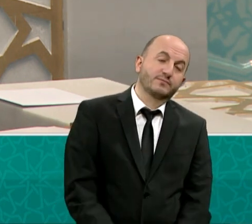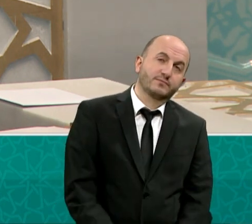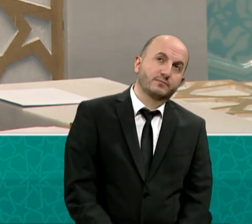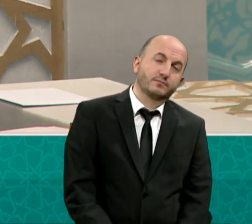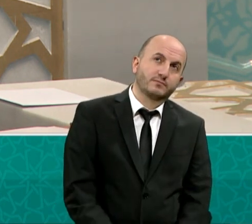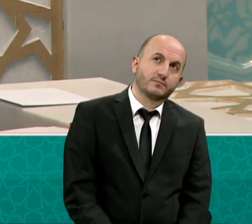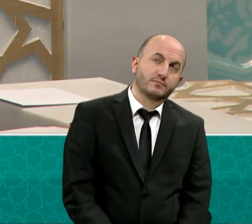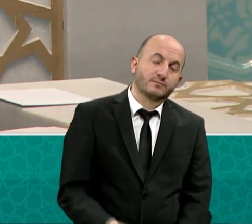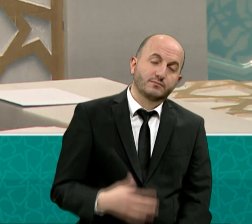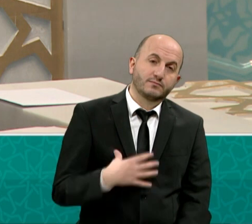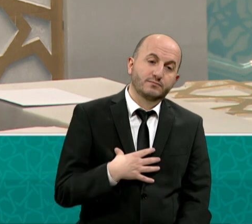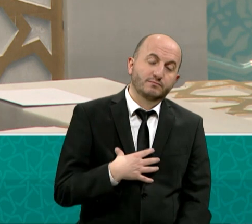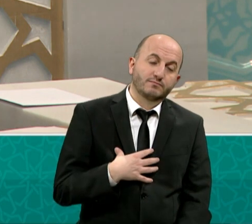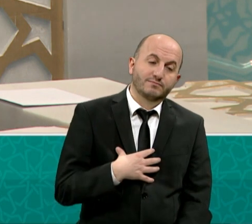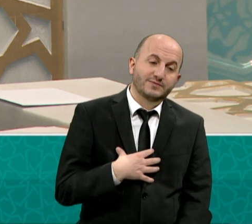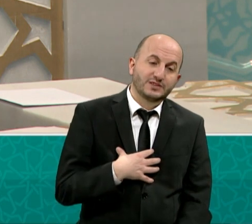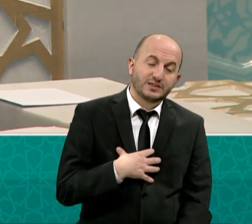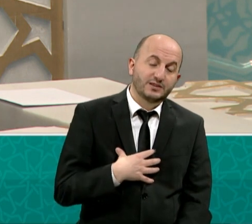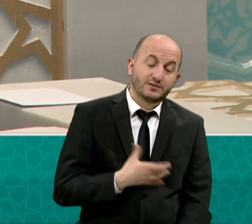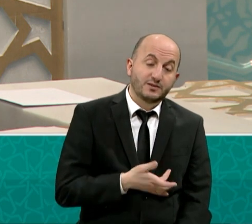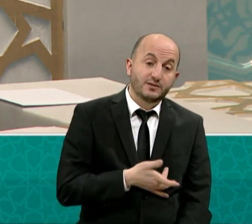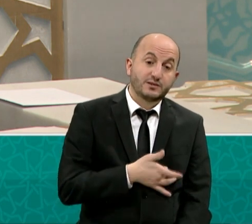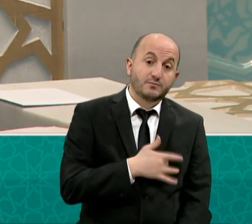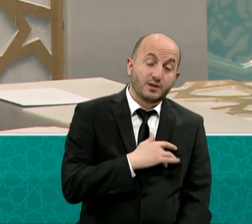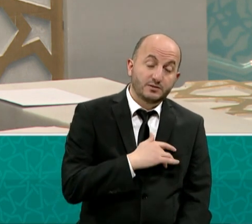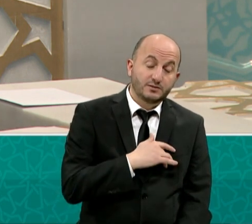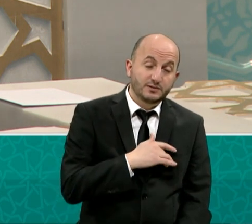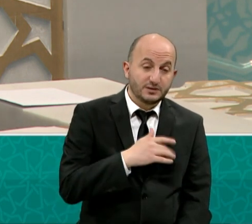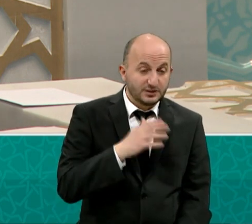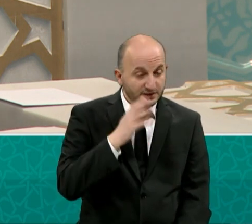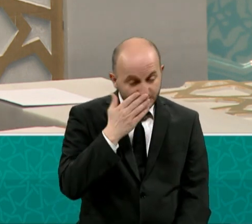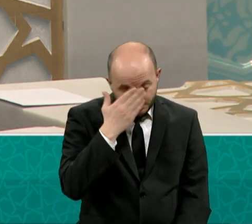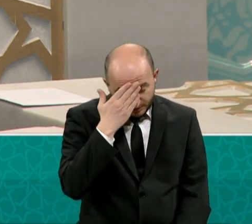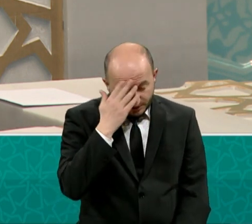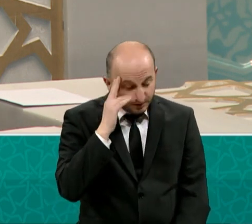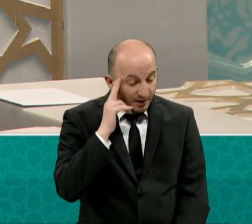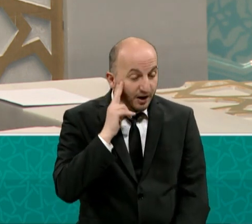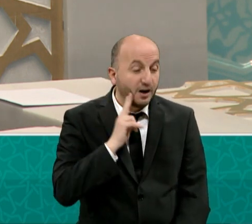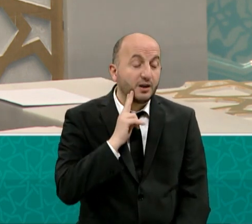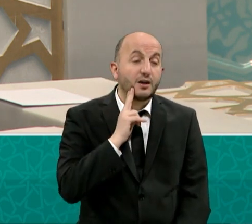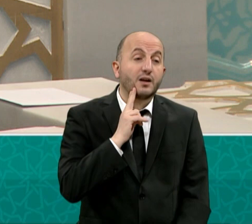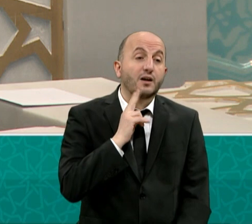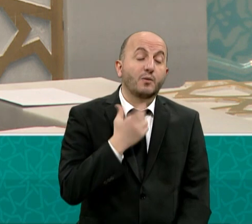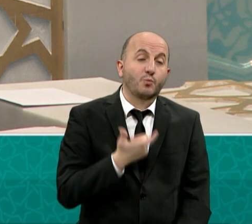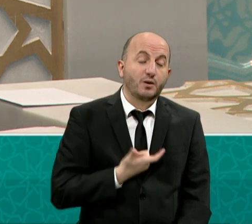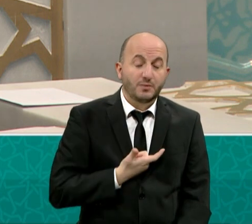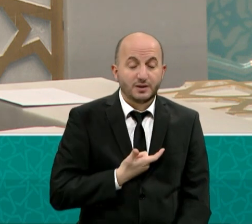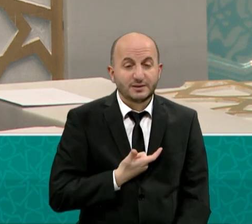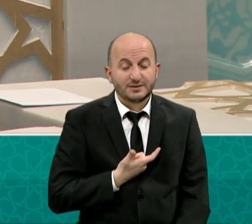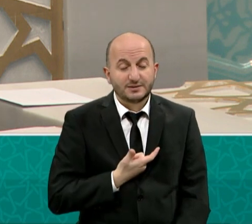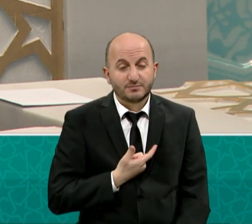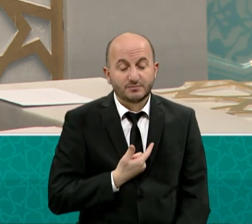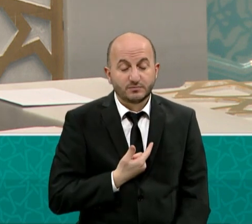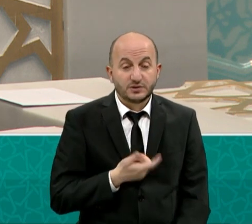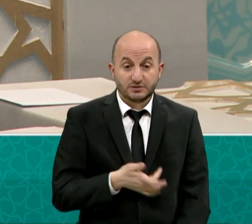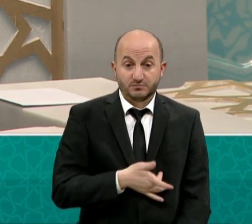din imandır, ibadettir, ahlaktır, muamelattır. İşte bu ayeti kerime de hepsini cem etti. İman var